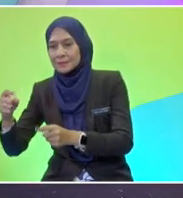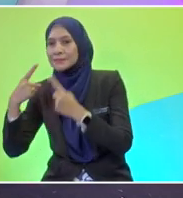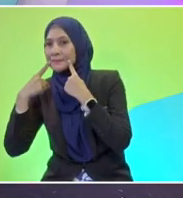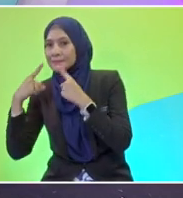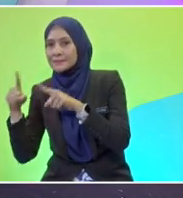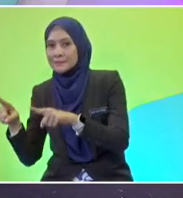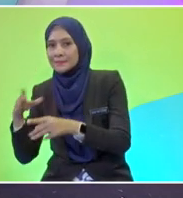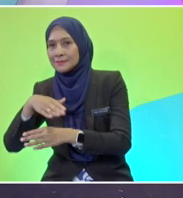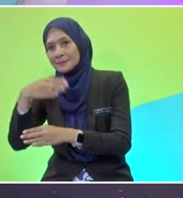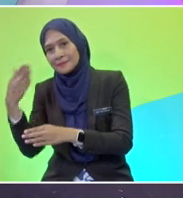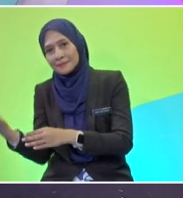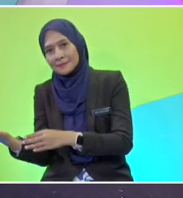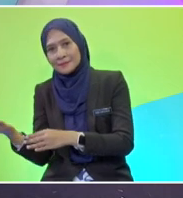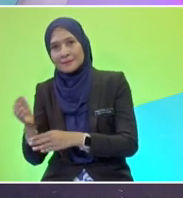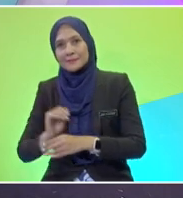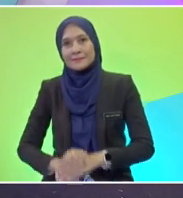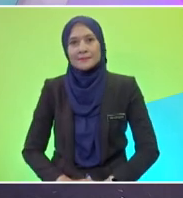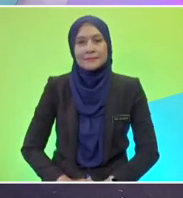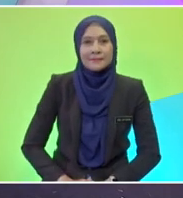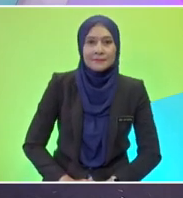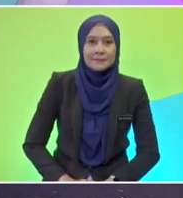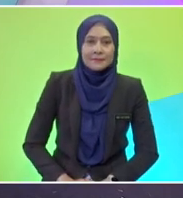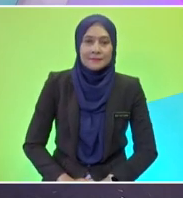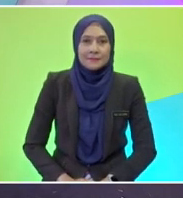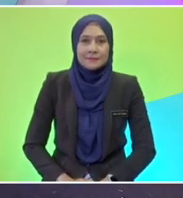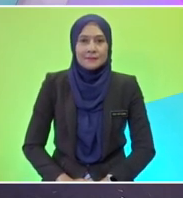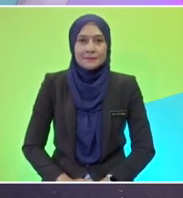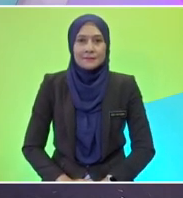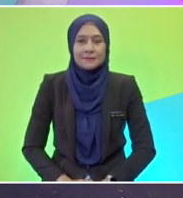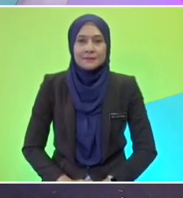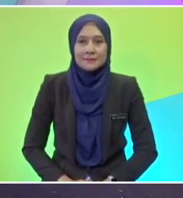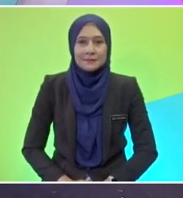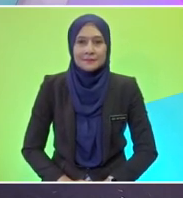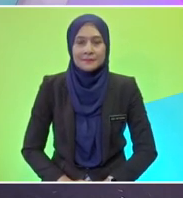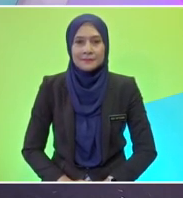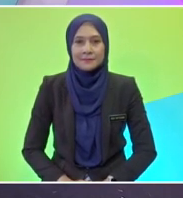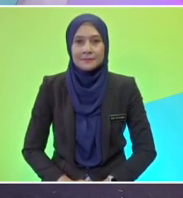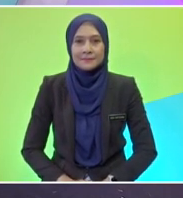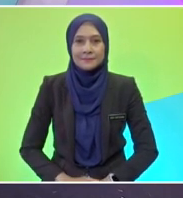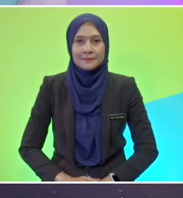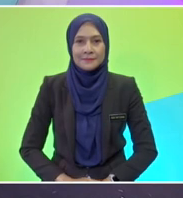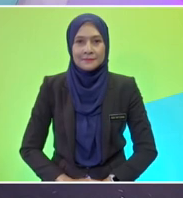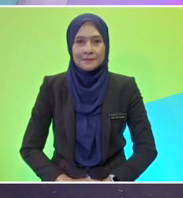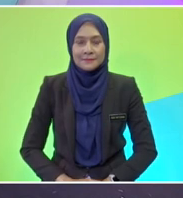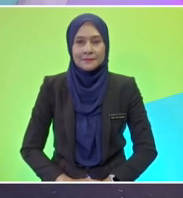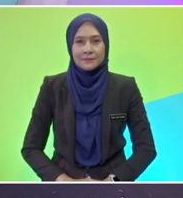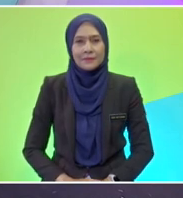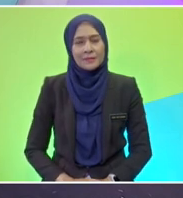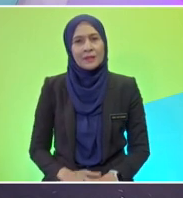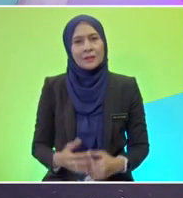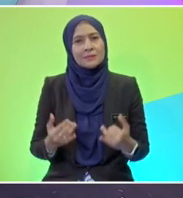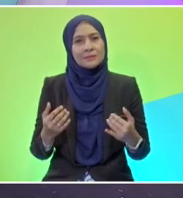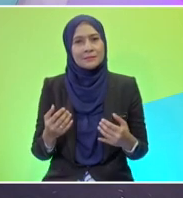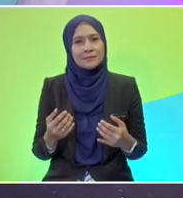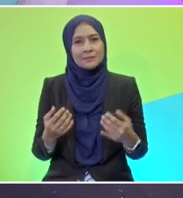kita cari jawapan. Baki. Kalau dalam tolak cari baki. Okey cikgu. Kak Fikah ada lagi ke soalan